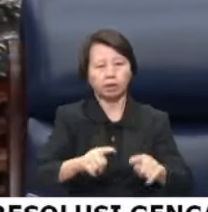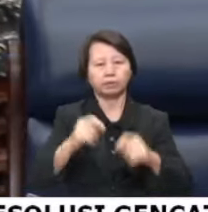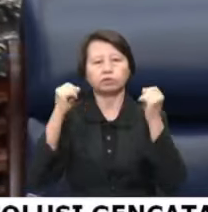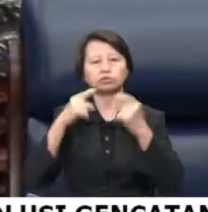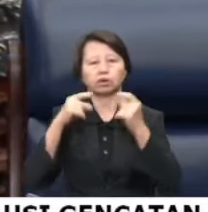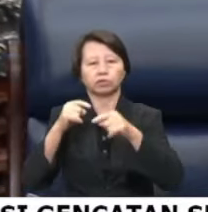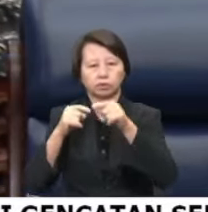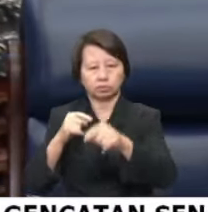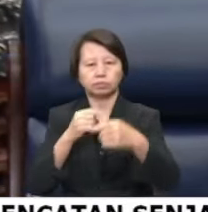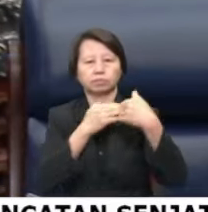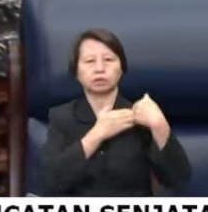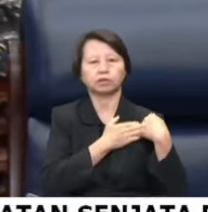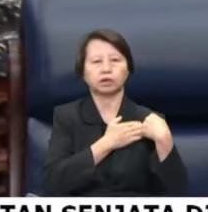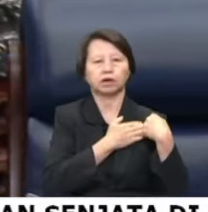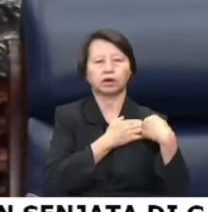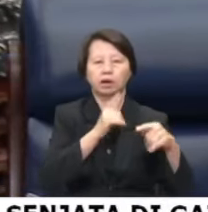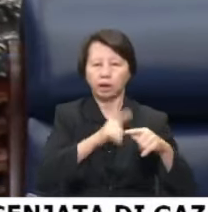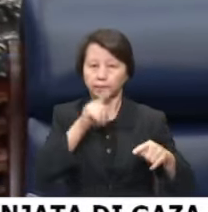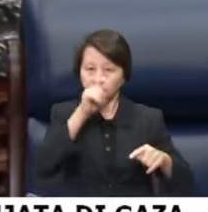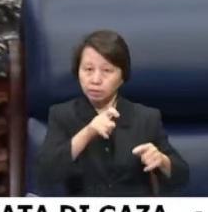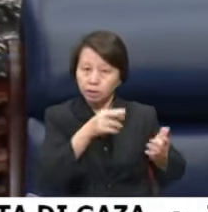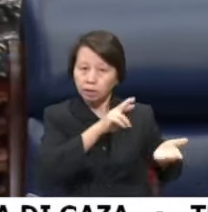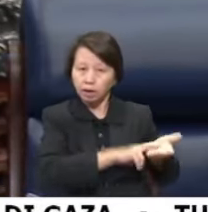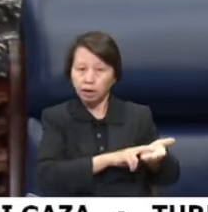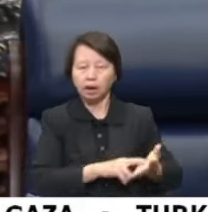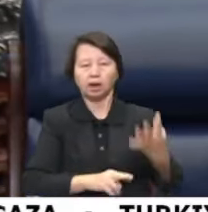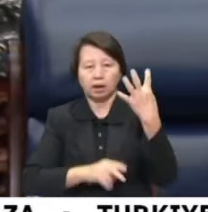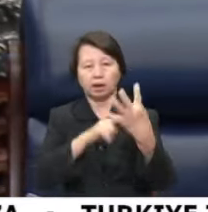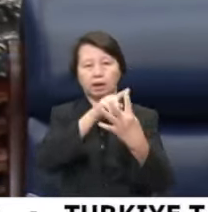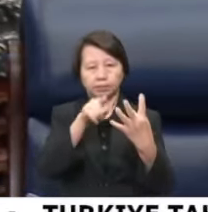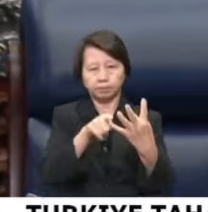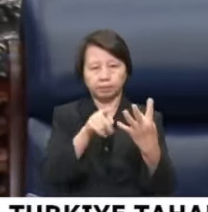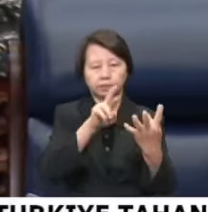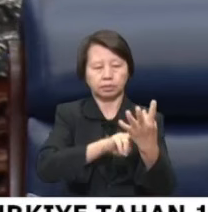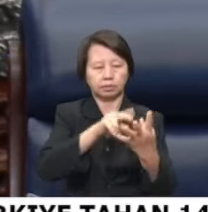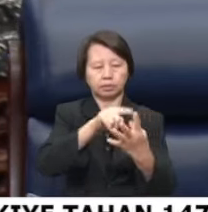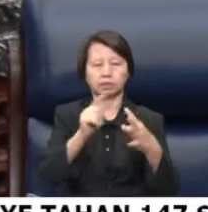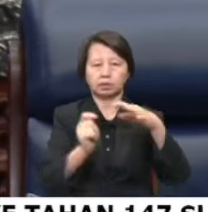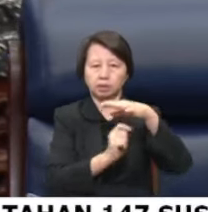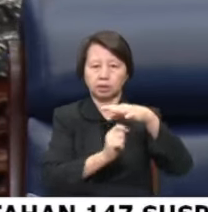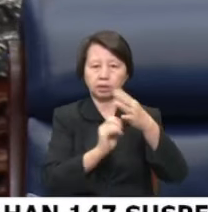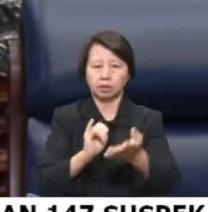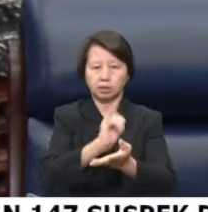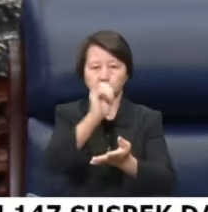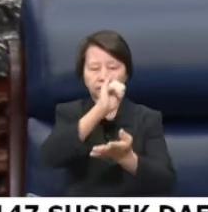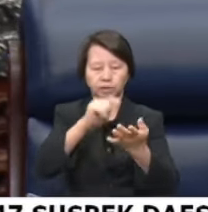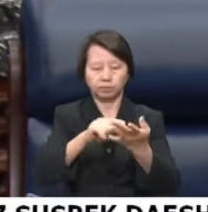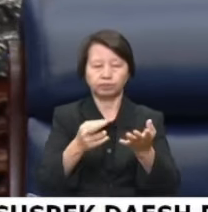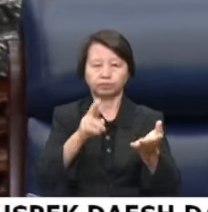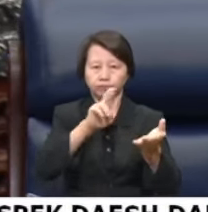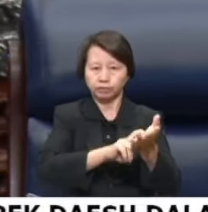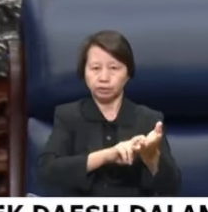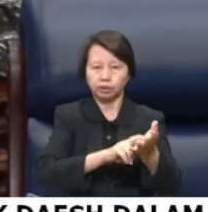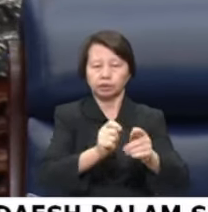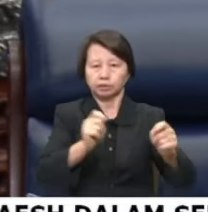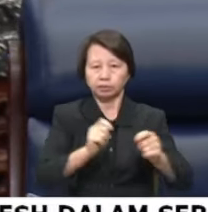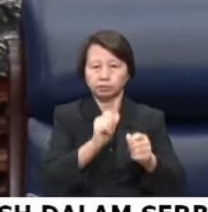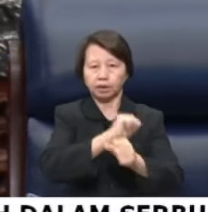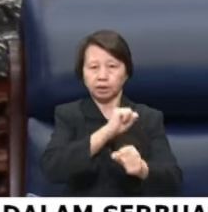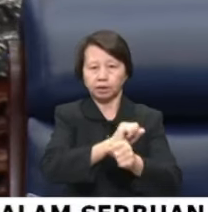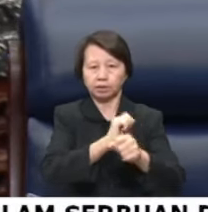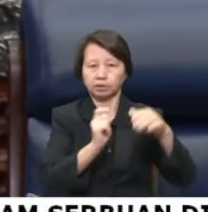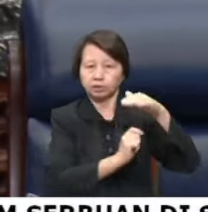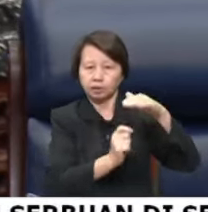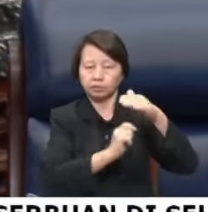swasta. Terdapat 4 jenis taska yang boleh didaftarkan, iaitu taska institusi, taska di tempat kerja,